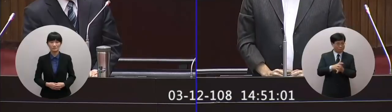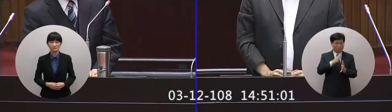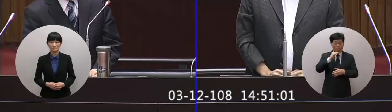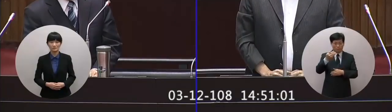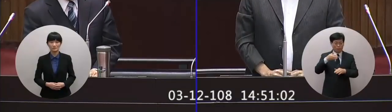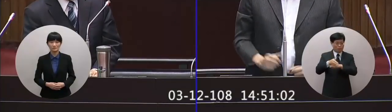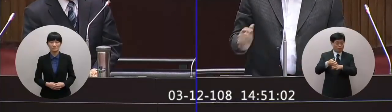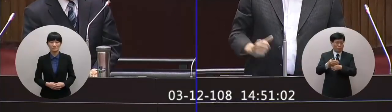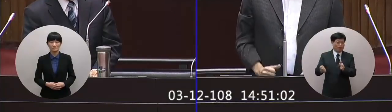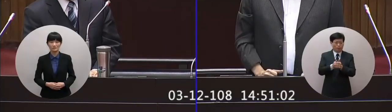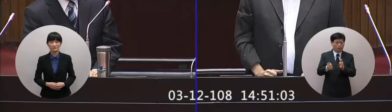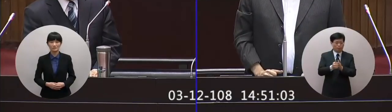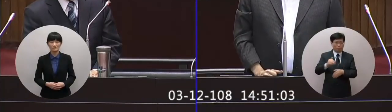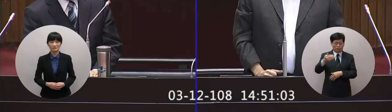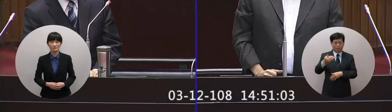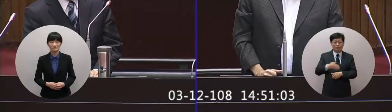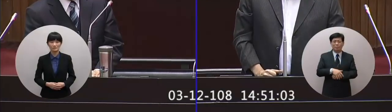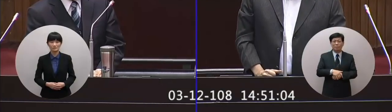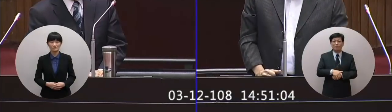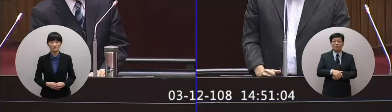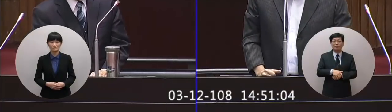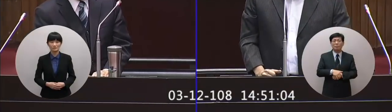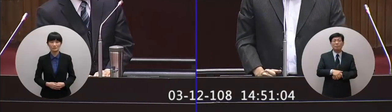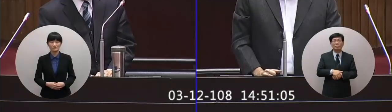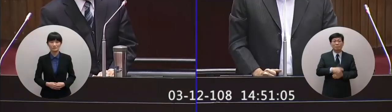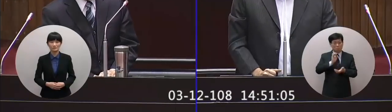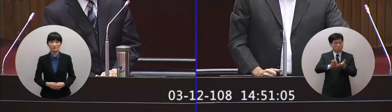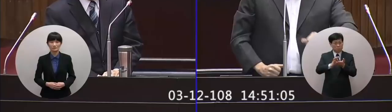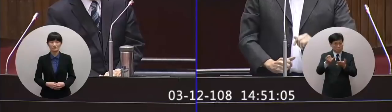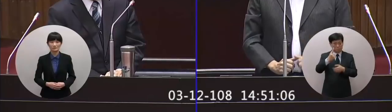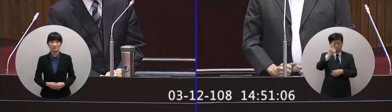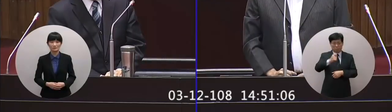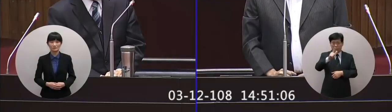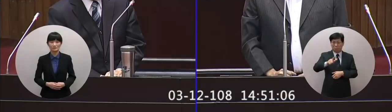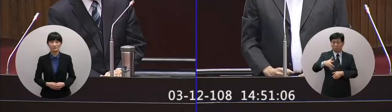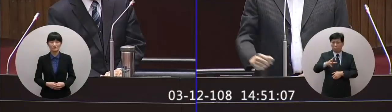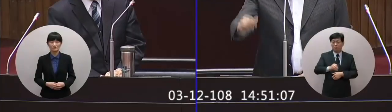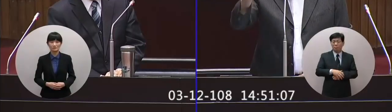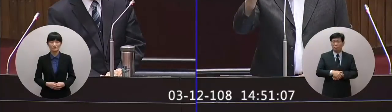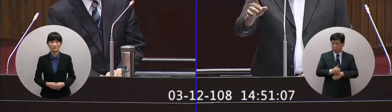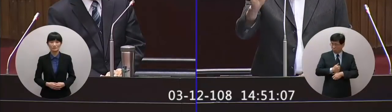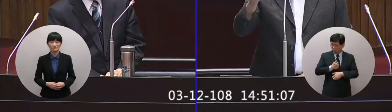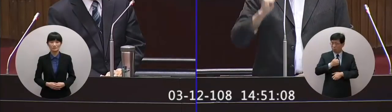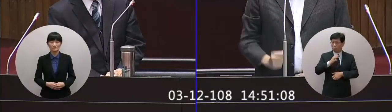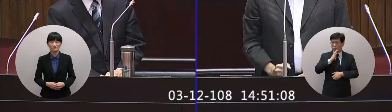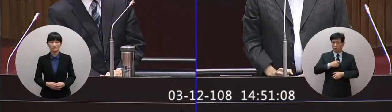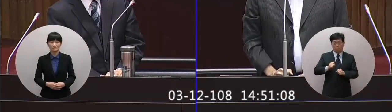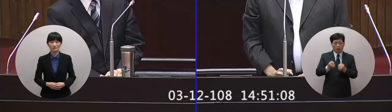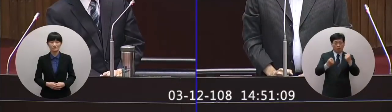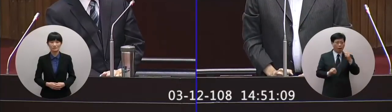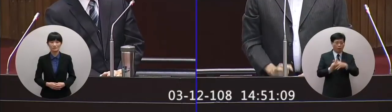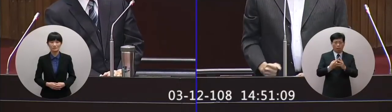900台的接驳车，一边高八台，单单我们的接驳费用得1亿6000万，可以说是也创造了纪